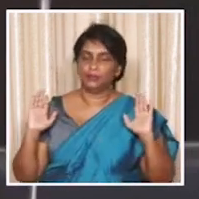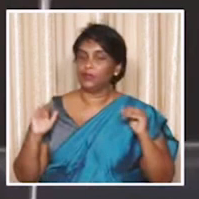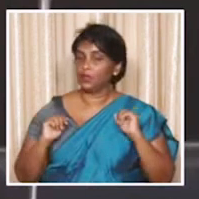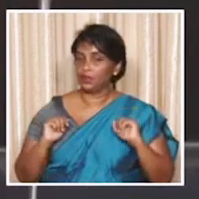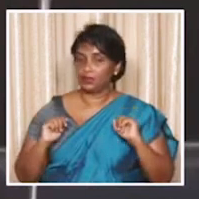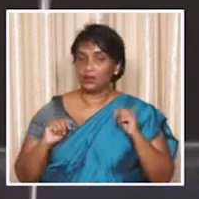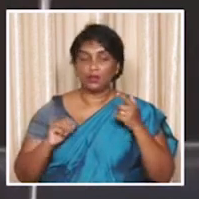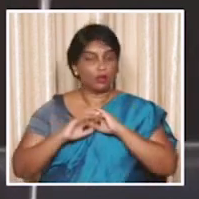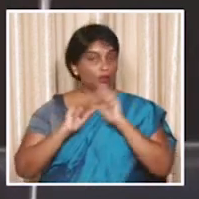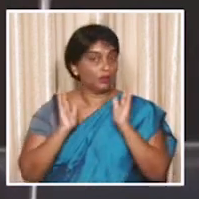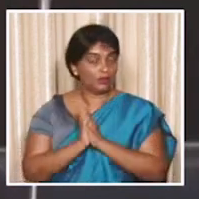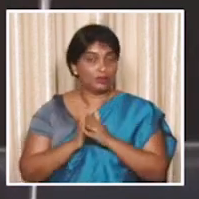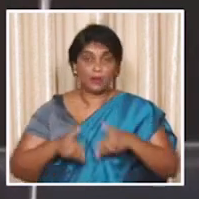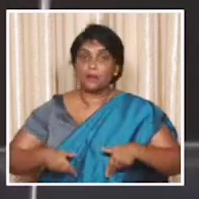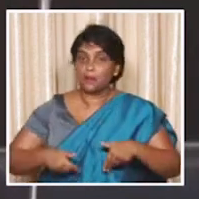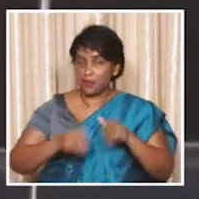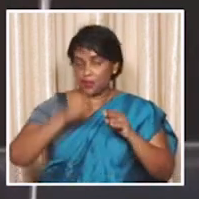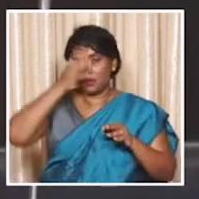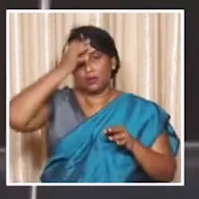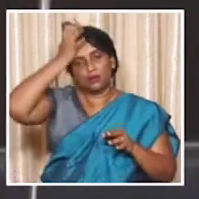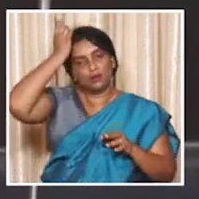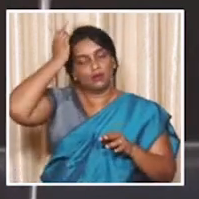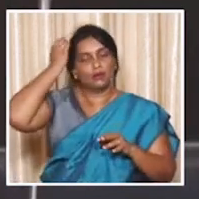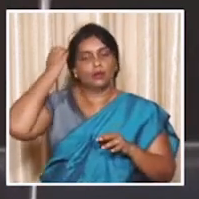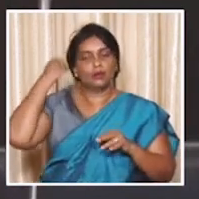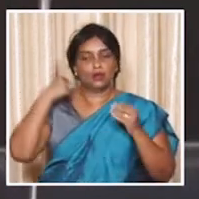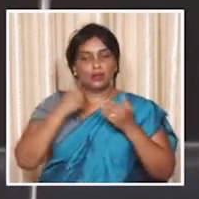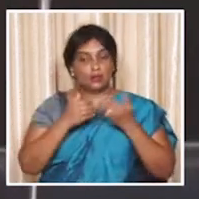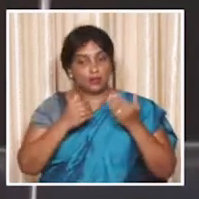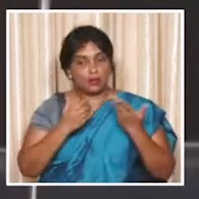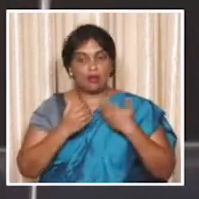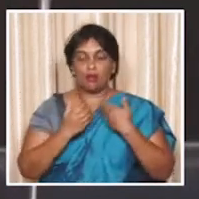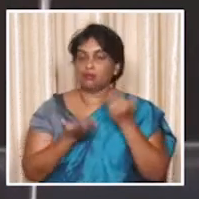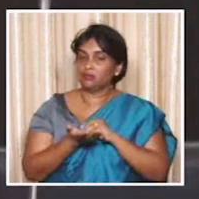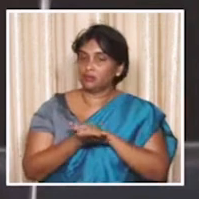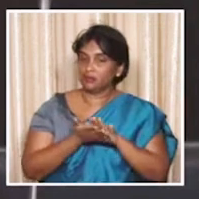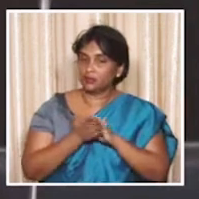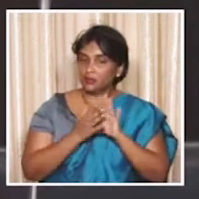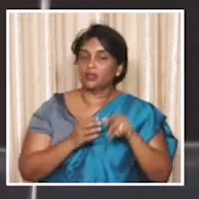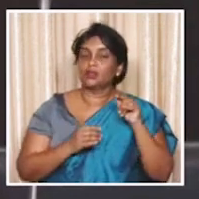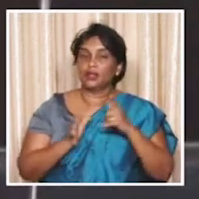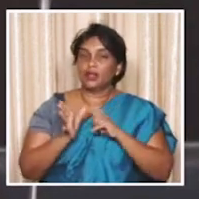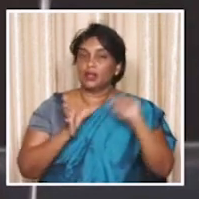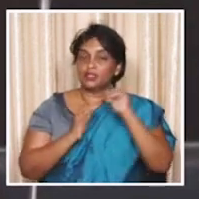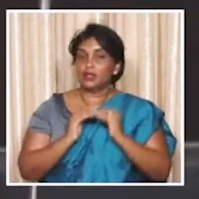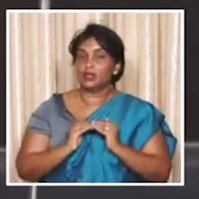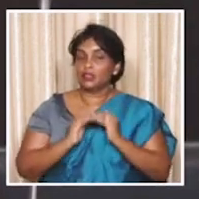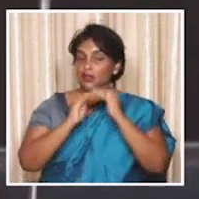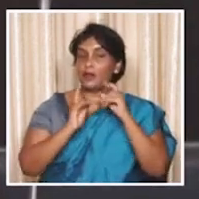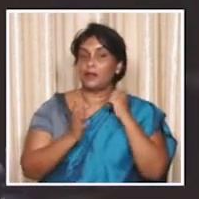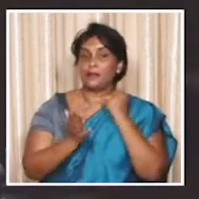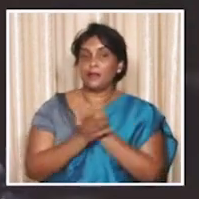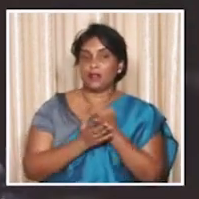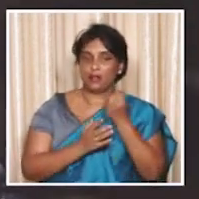මොකද මේ සියලුම මාර්ග අපි සංවර්ධනය කරන්නේ හෝ හදන්නේ හෝ අලුත් වැඩියා කරන්නේ ඒෂියන් ඩෙවලොප්මන්ට් බැංක් එකේ ලෝන්ස්